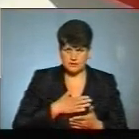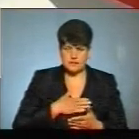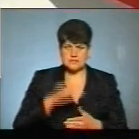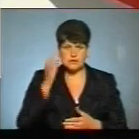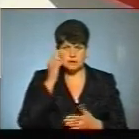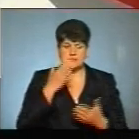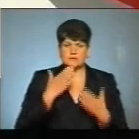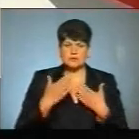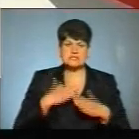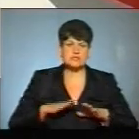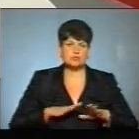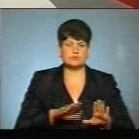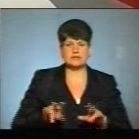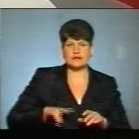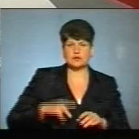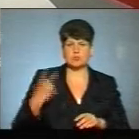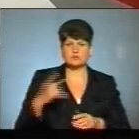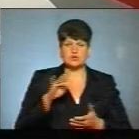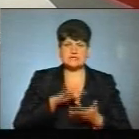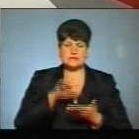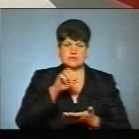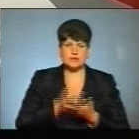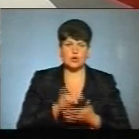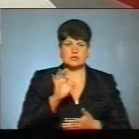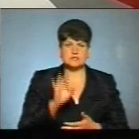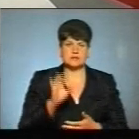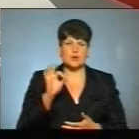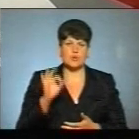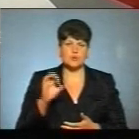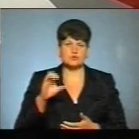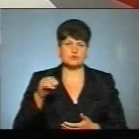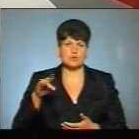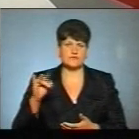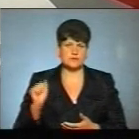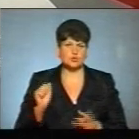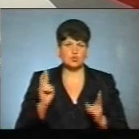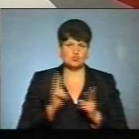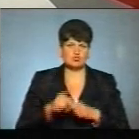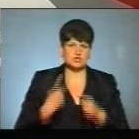спілкувалися із заступницею директора обласного центру зайнятості Олександрою Островською. До зустрічі.